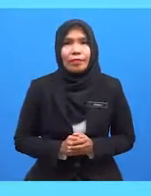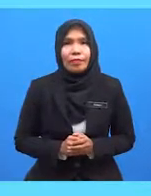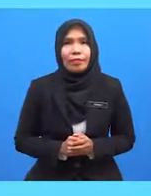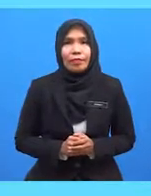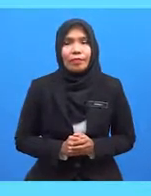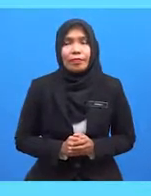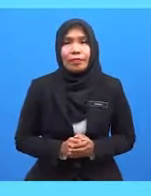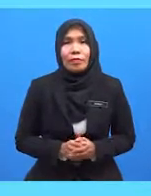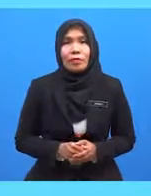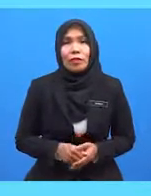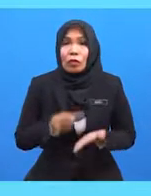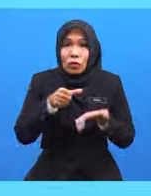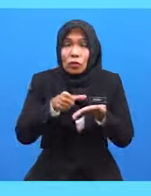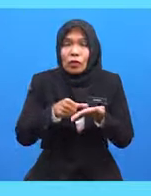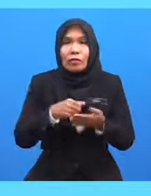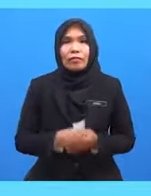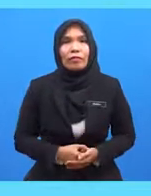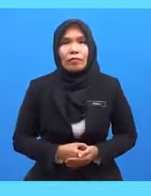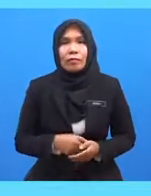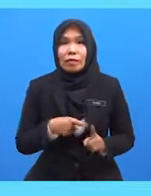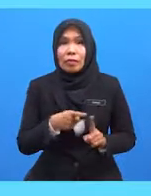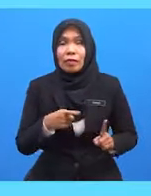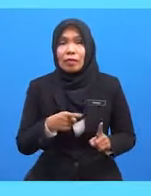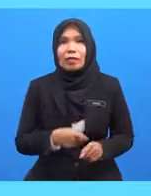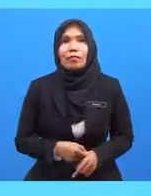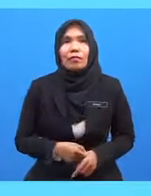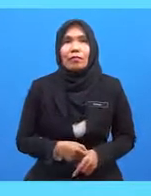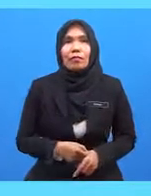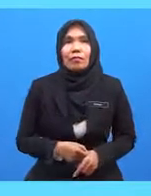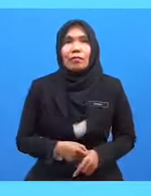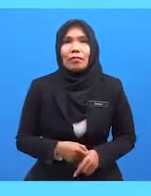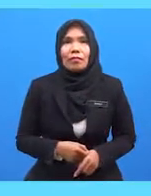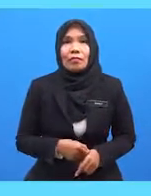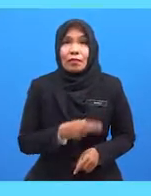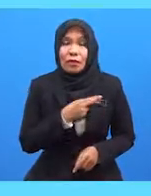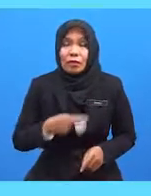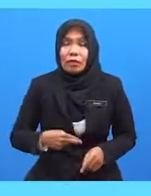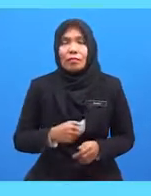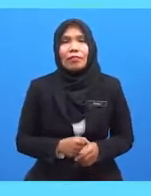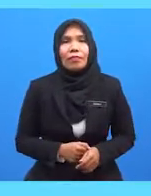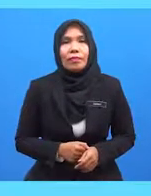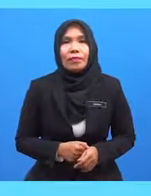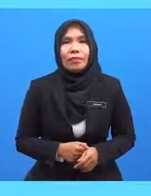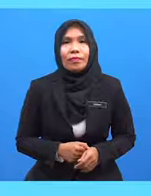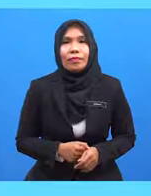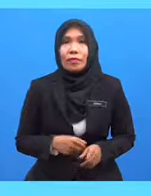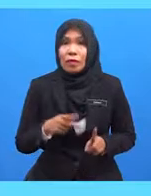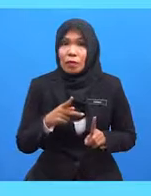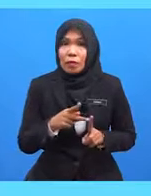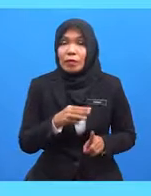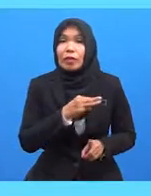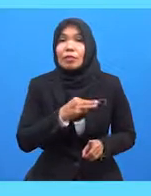sepucuk kepada Raja Siam dan sepucuk kepada Maharaja China, dan kandungannya ditulis